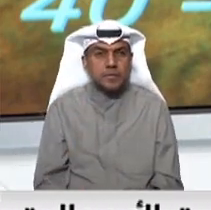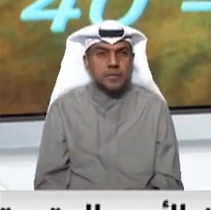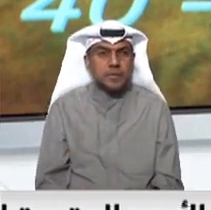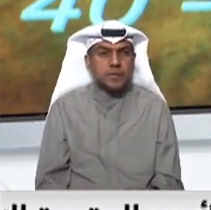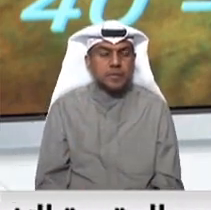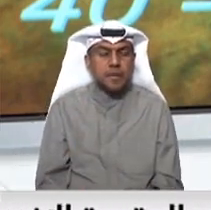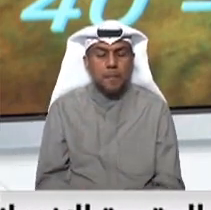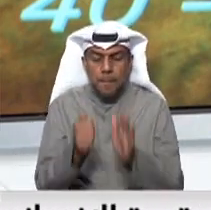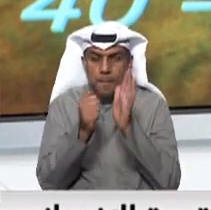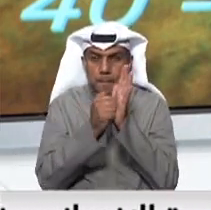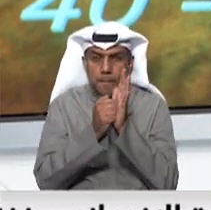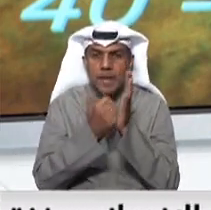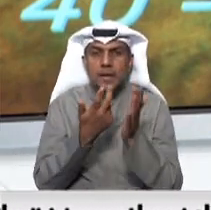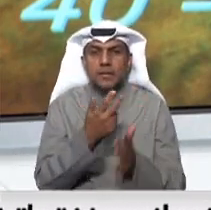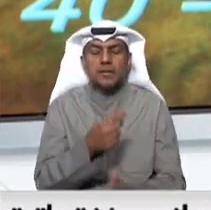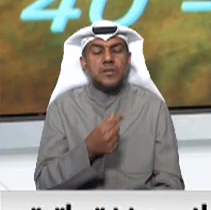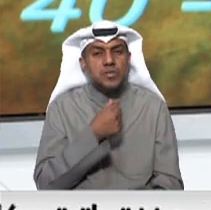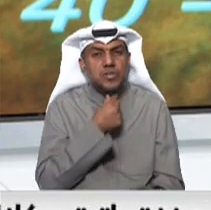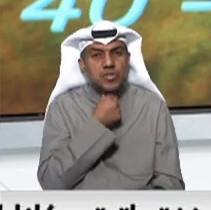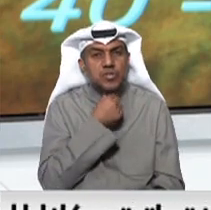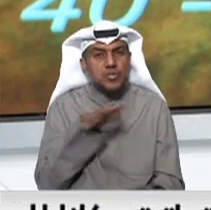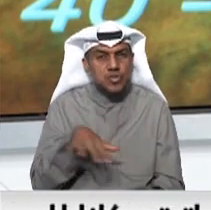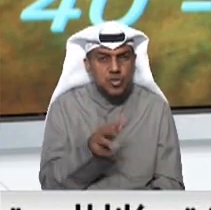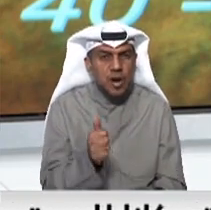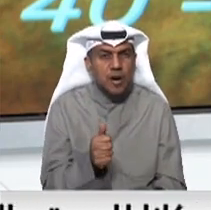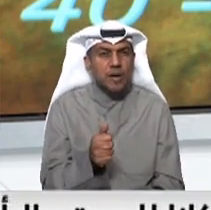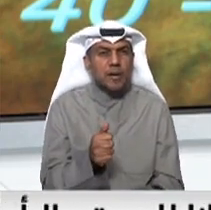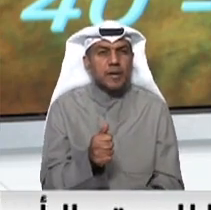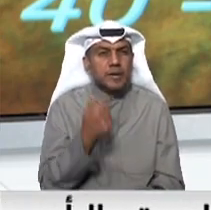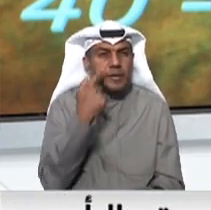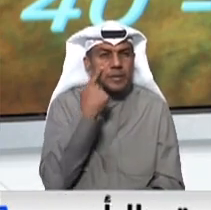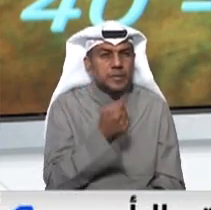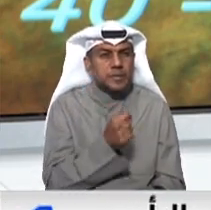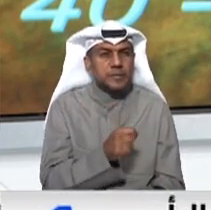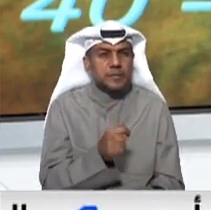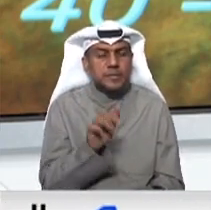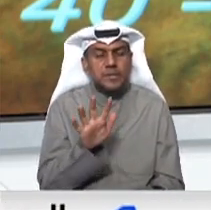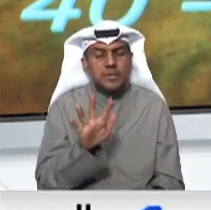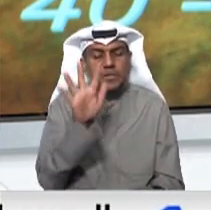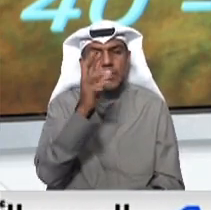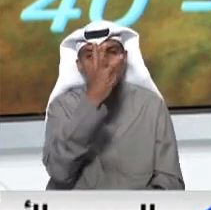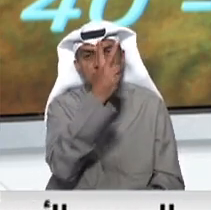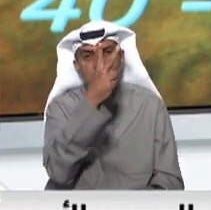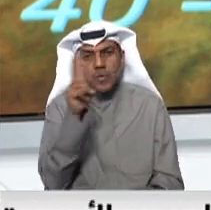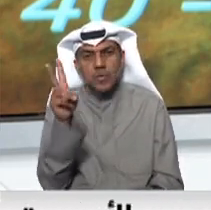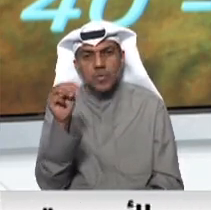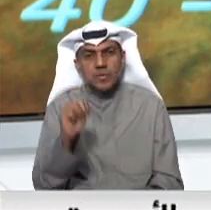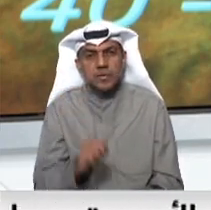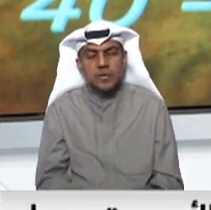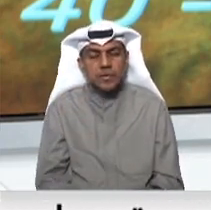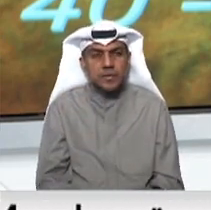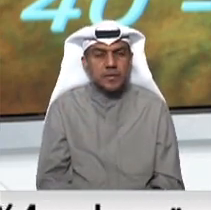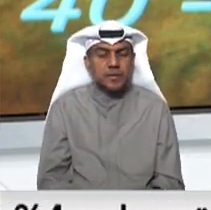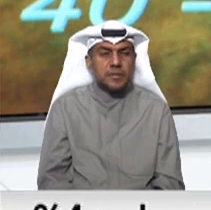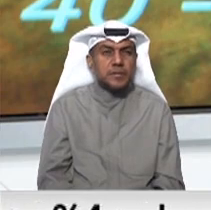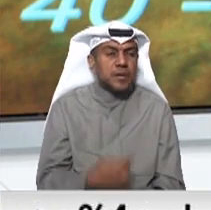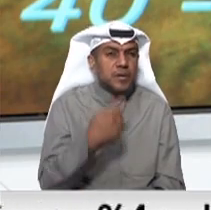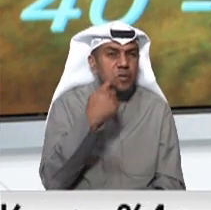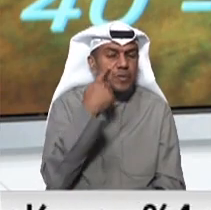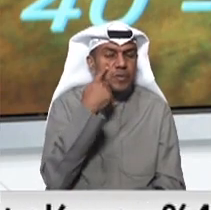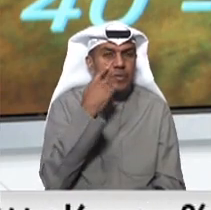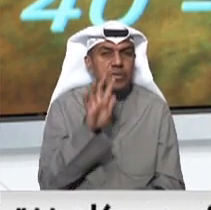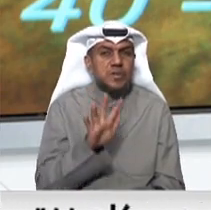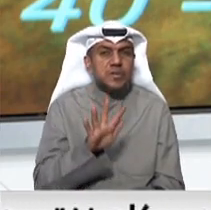المناطق السكنية الوسطى ومدينة الجهرة وضواحيها، مناطق الغربية والشمالية 23 درجة مئوية. استمرار في الرياح